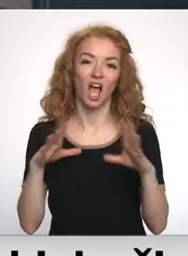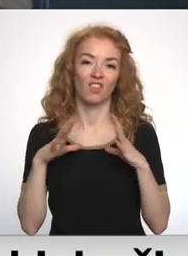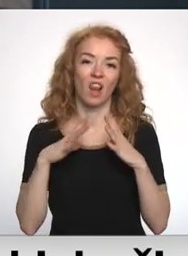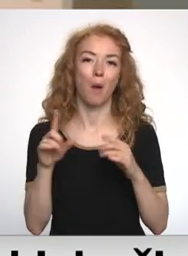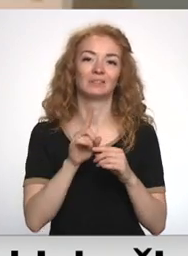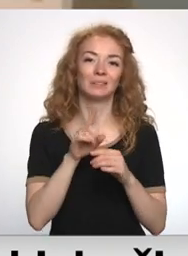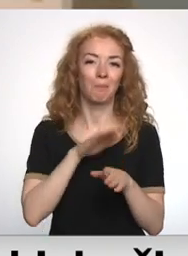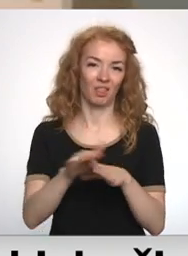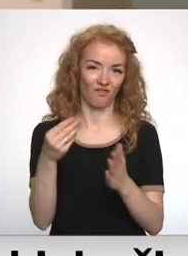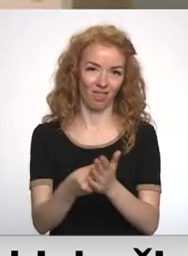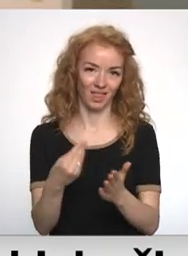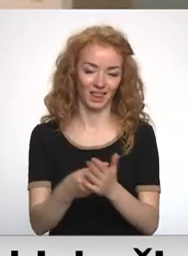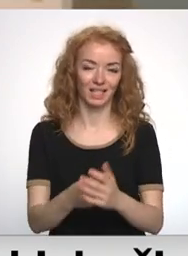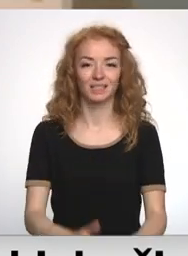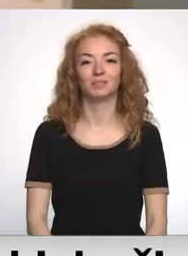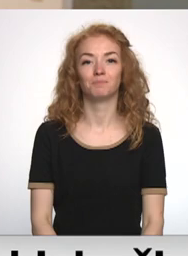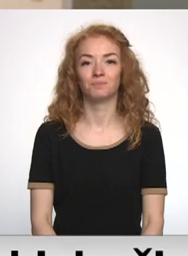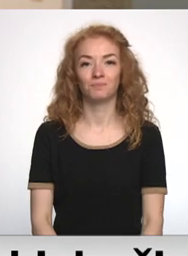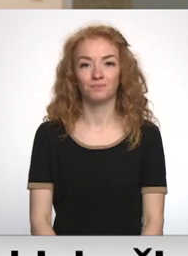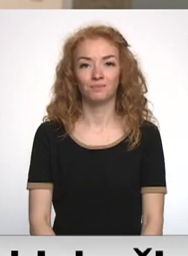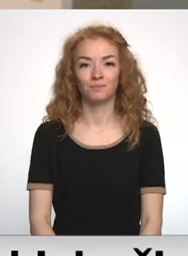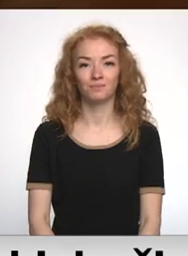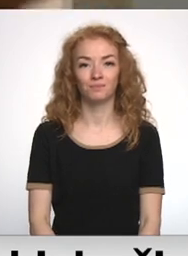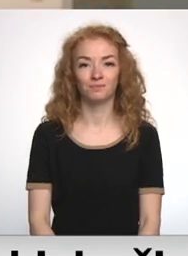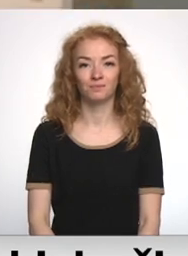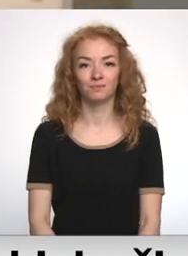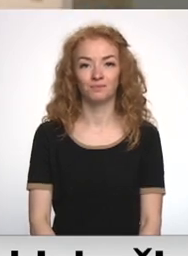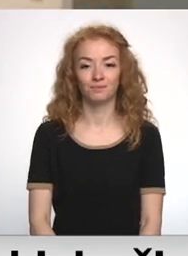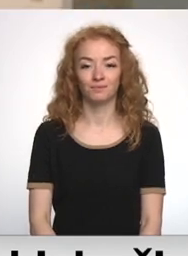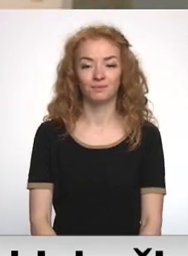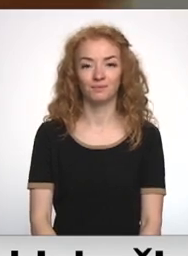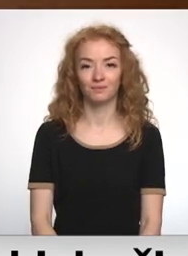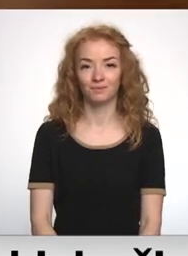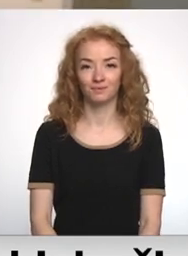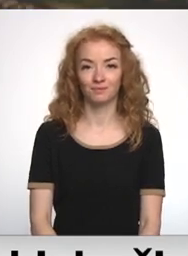pilnvērtīgs. Vitāna Strate, Māris Jurgensons, Latvijas televīzija.